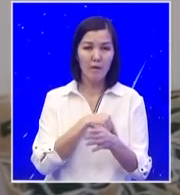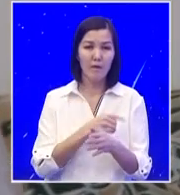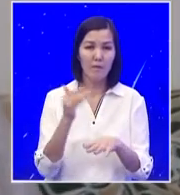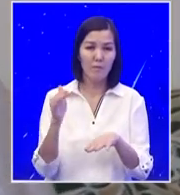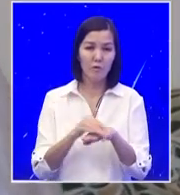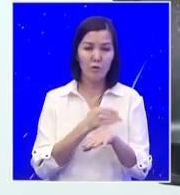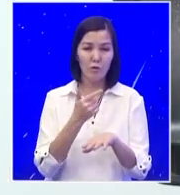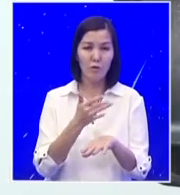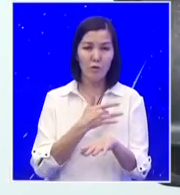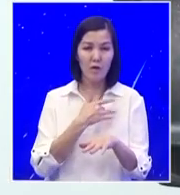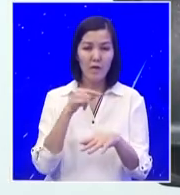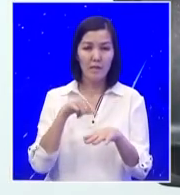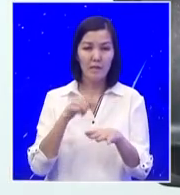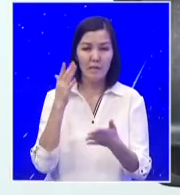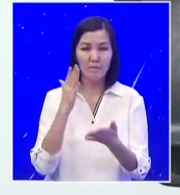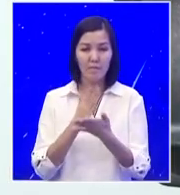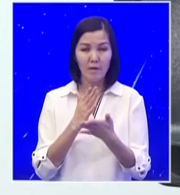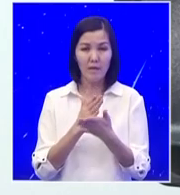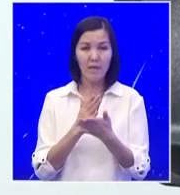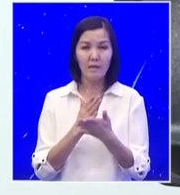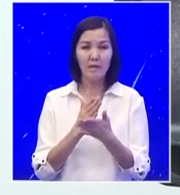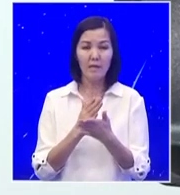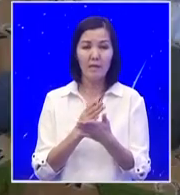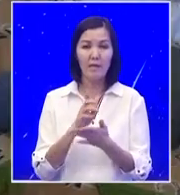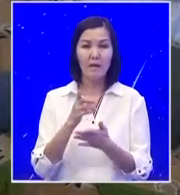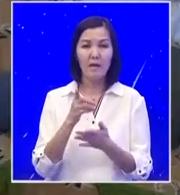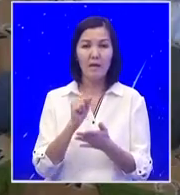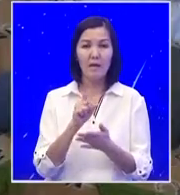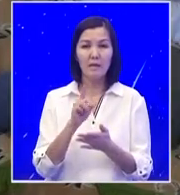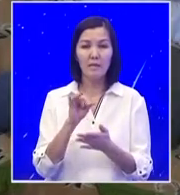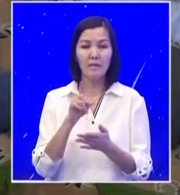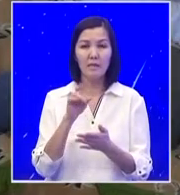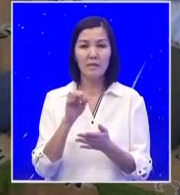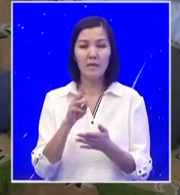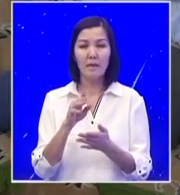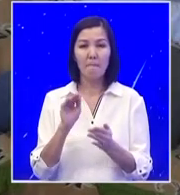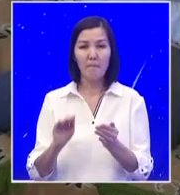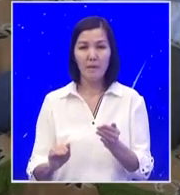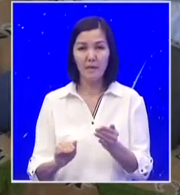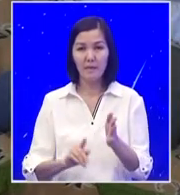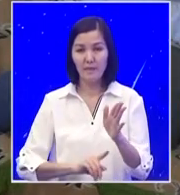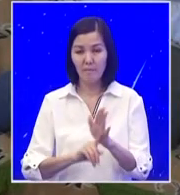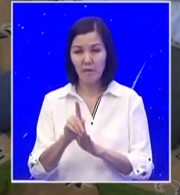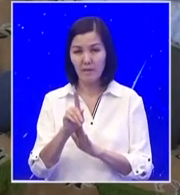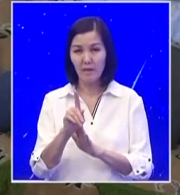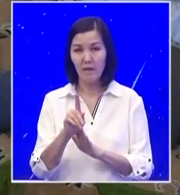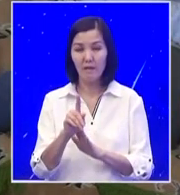ақыл кеңесіне жүгінеді. Соның бірі Ғазиза Бейсенбекова. Мен бала кезімнен келе жатқан дәрігер ғой бұл кісі.